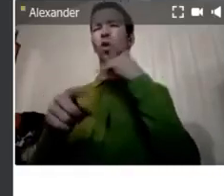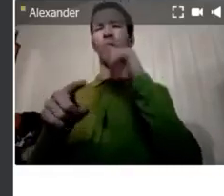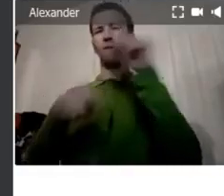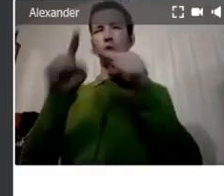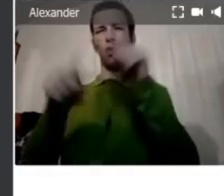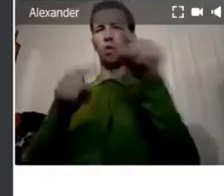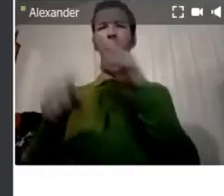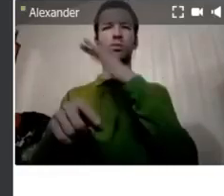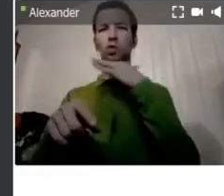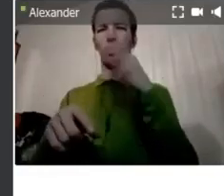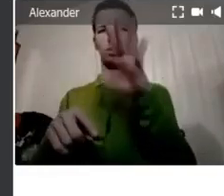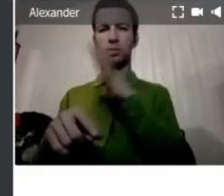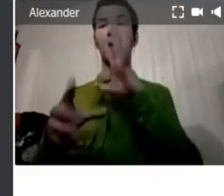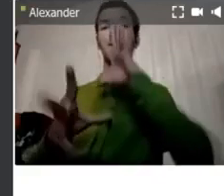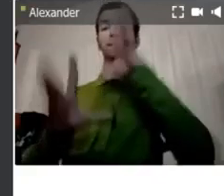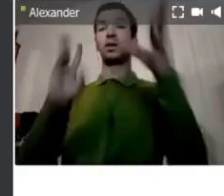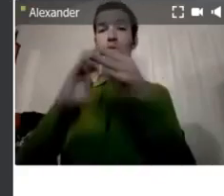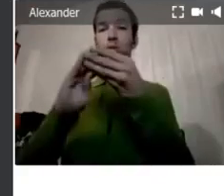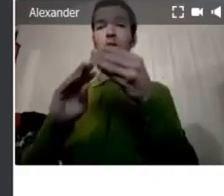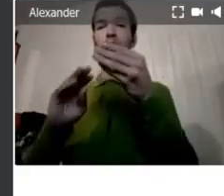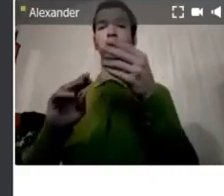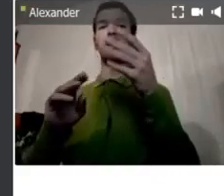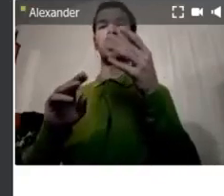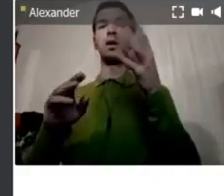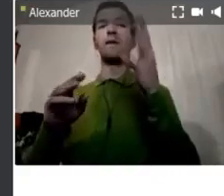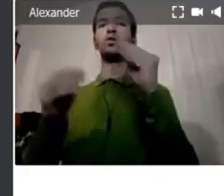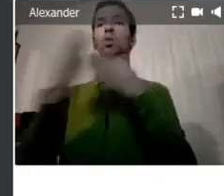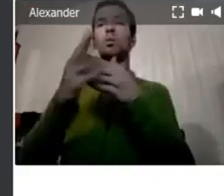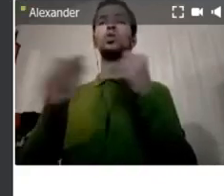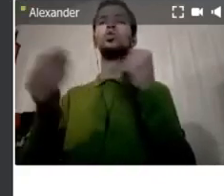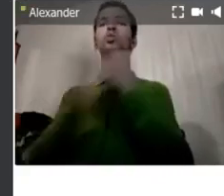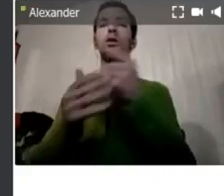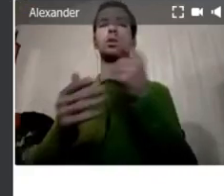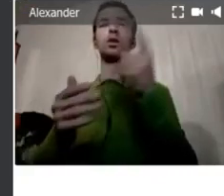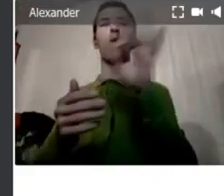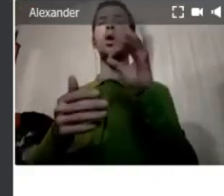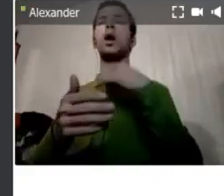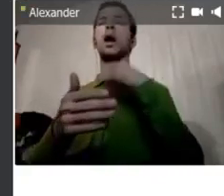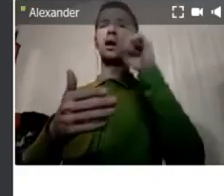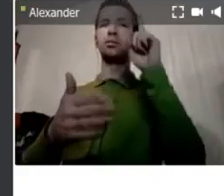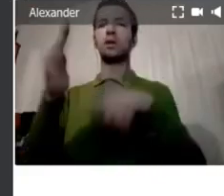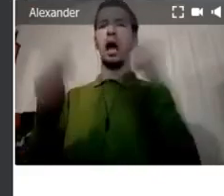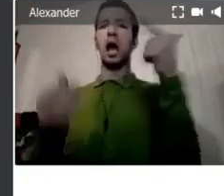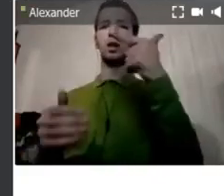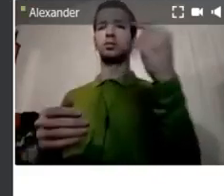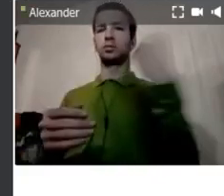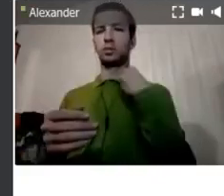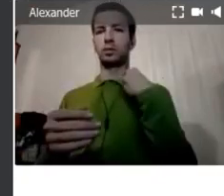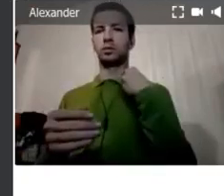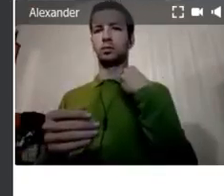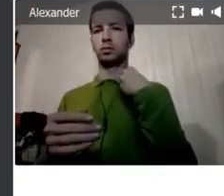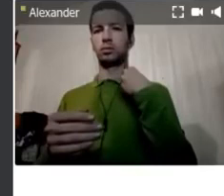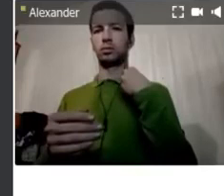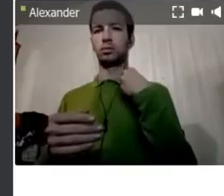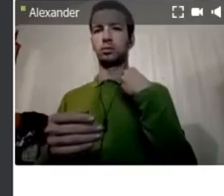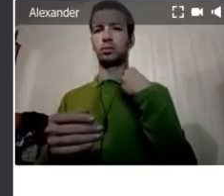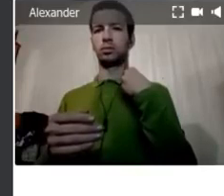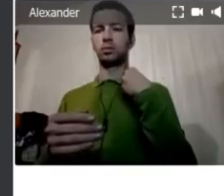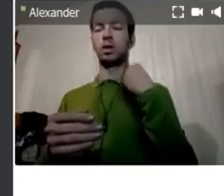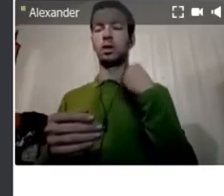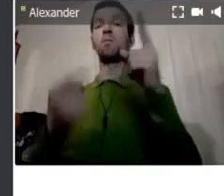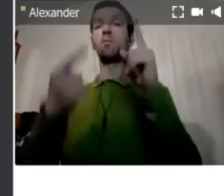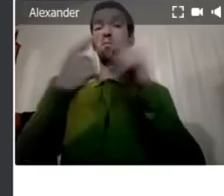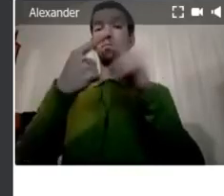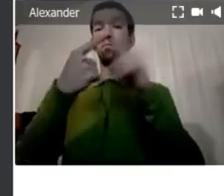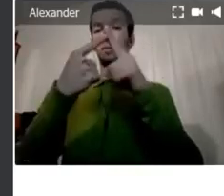ну, если, скажем, он имеет серьезные намерения, достаточно скажем, целеустремленный